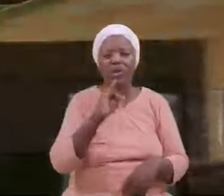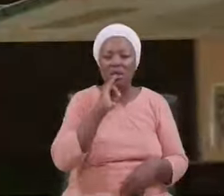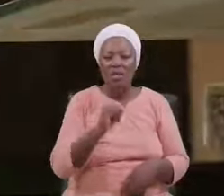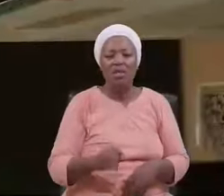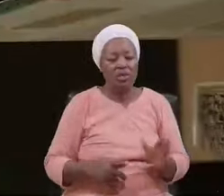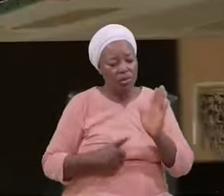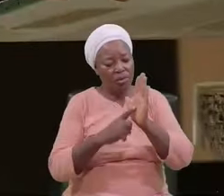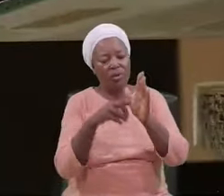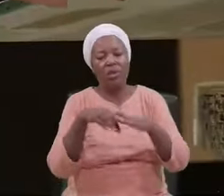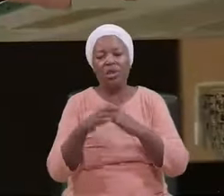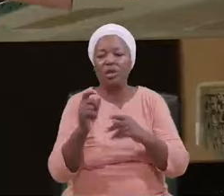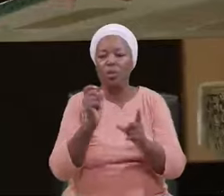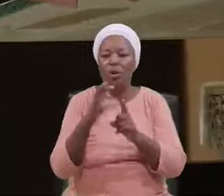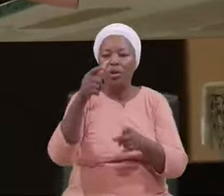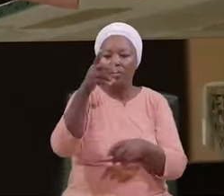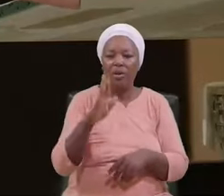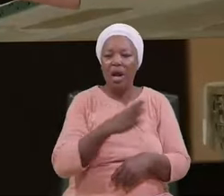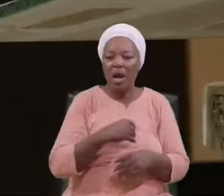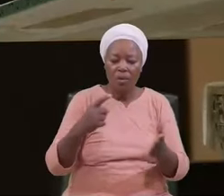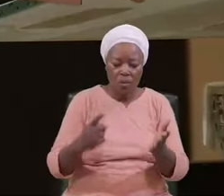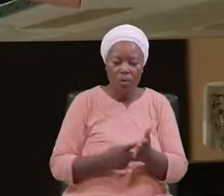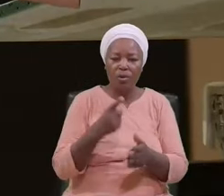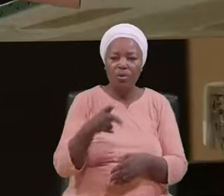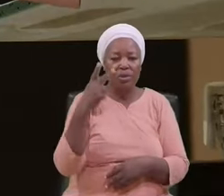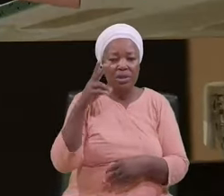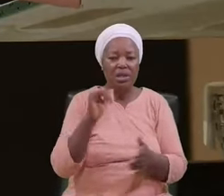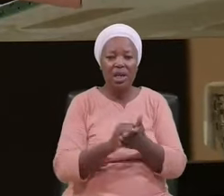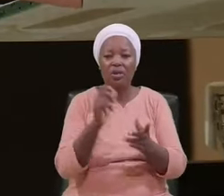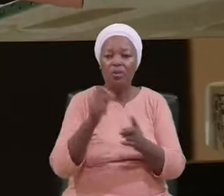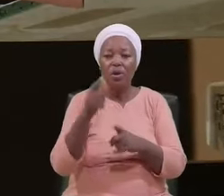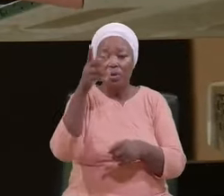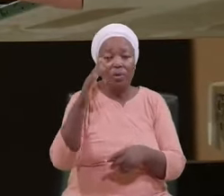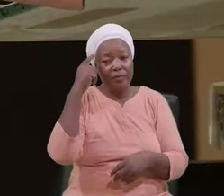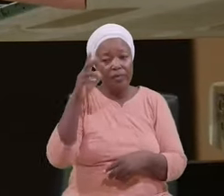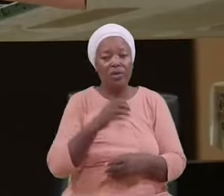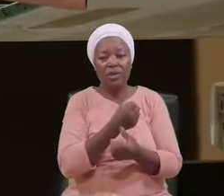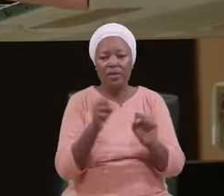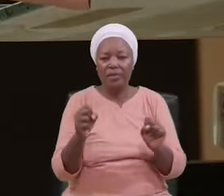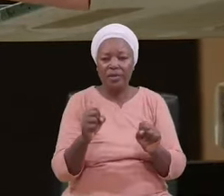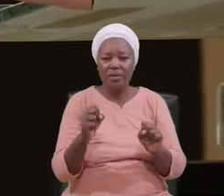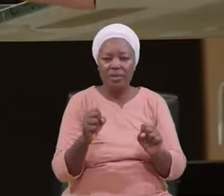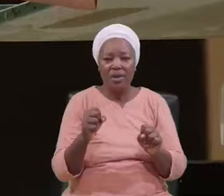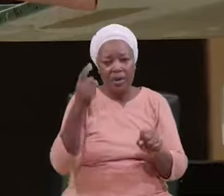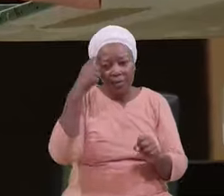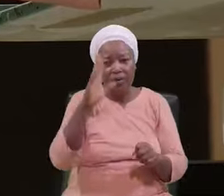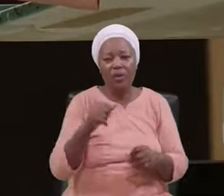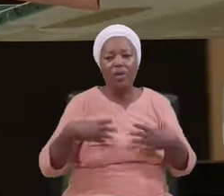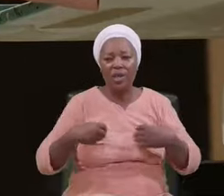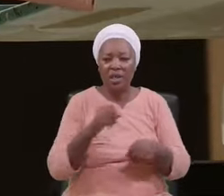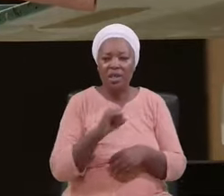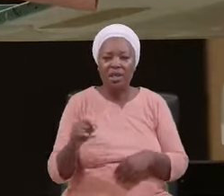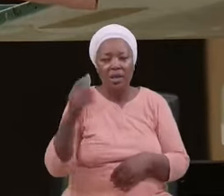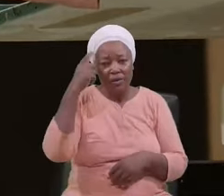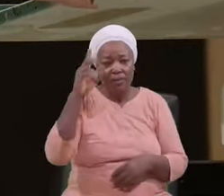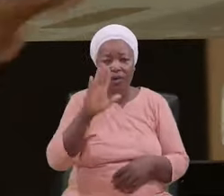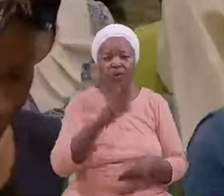sont révélées dans la parole de Dieu. Dès que vous recevez la parole de Dieu pour votre salut, pour votre guérison, pour